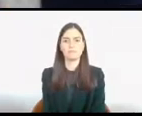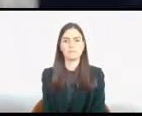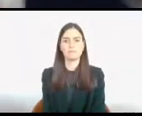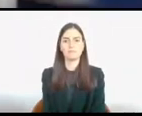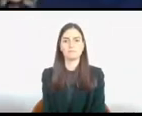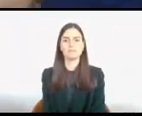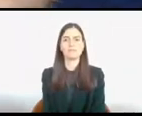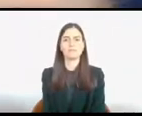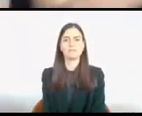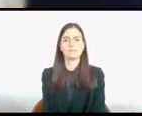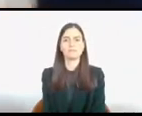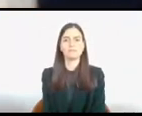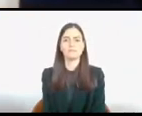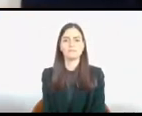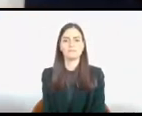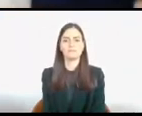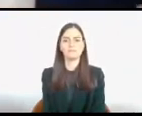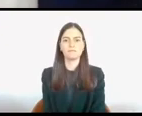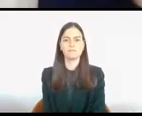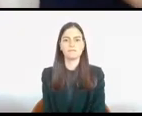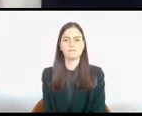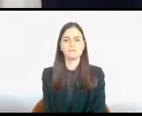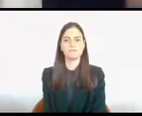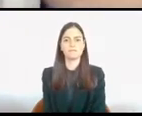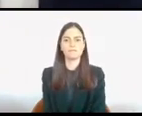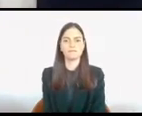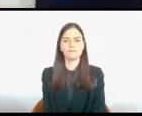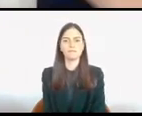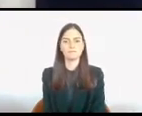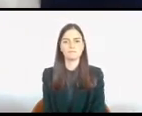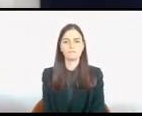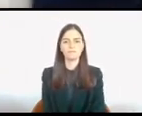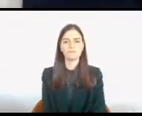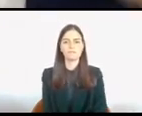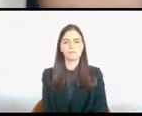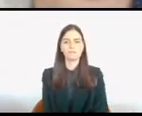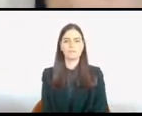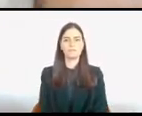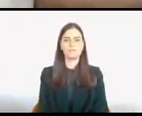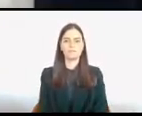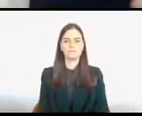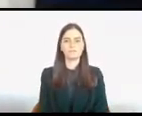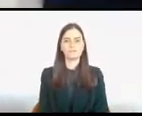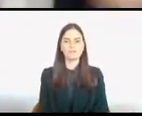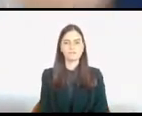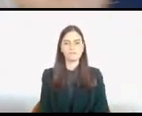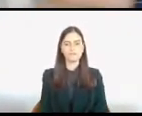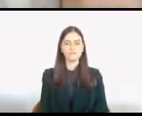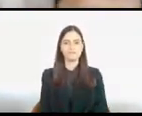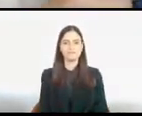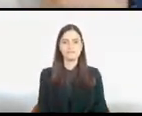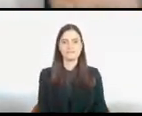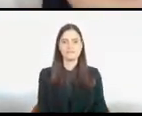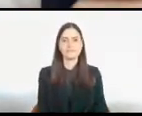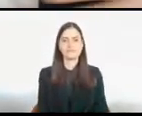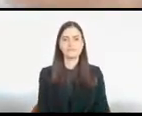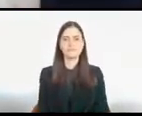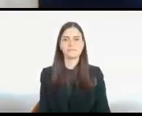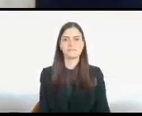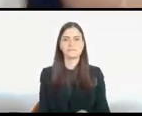cette législation pourrait évoluer et donc venir quelque part polluer la pertinence de votre